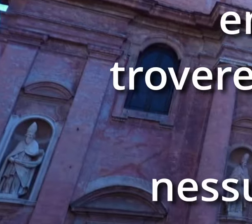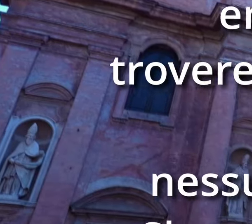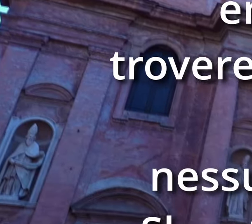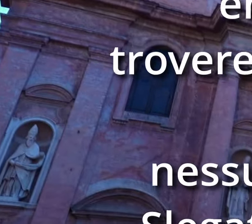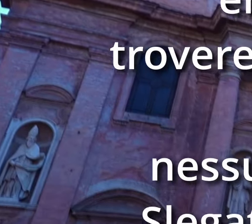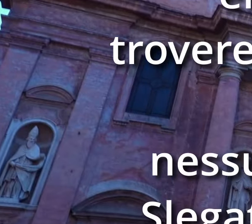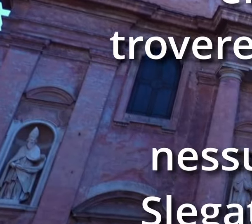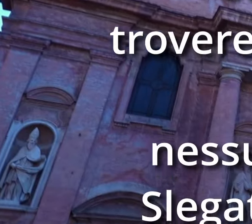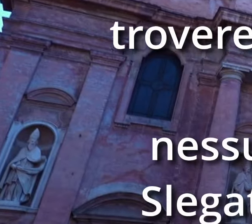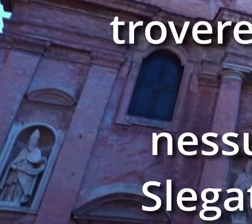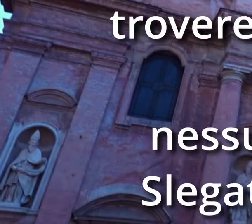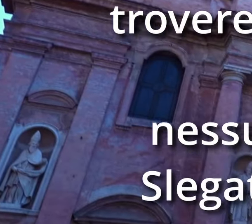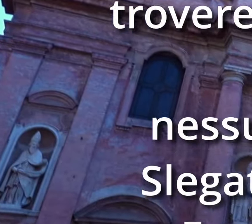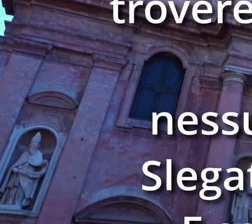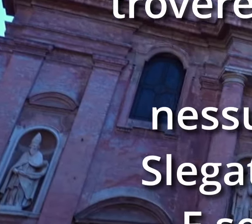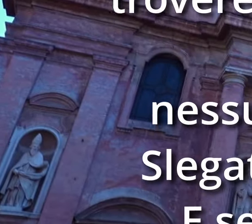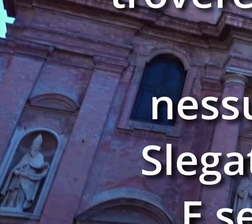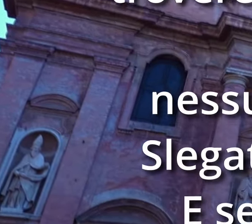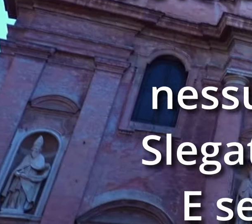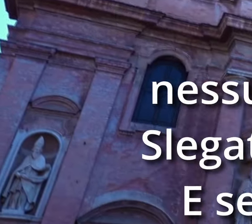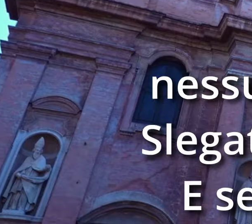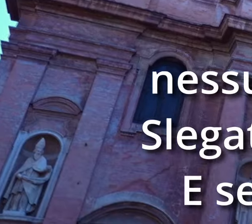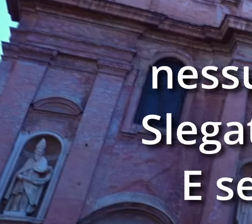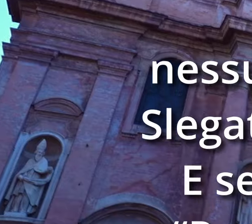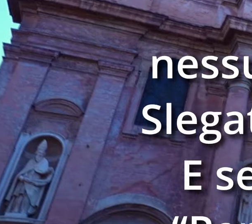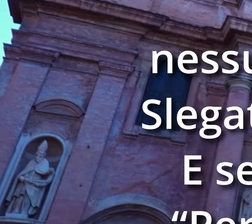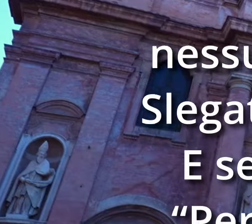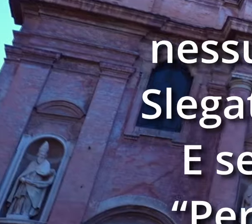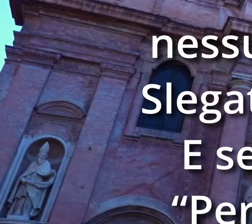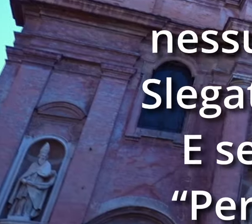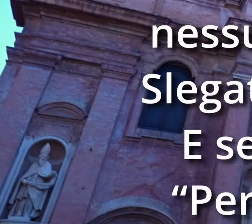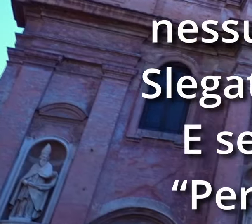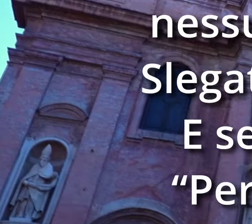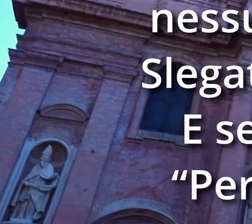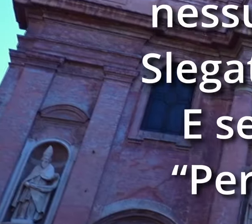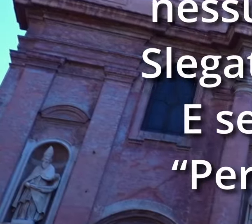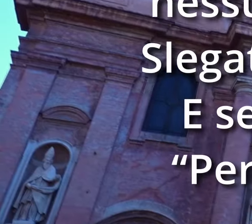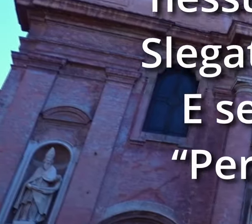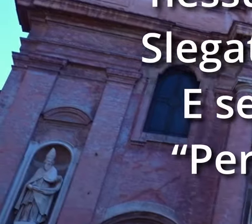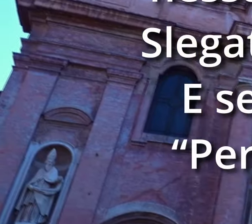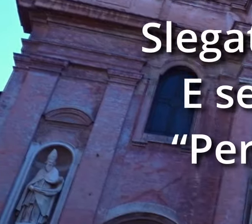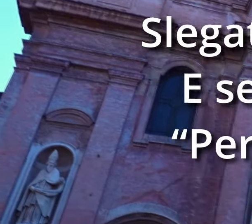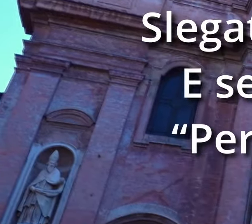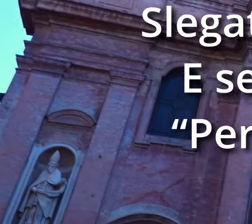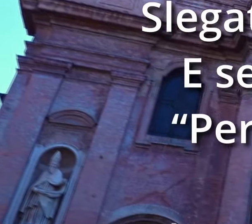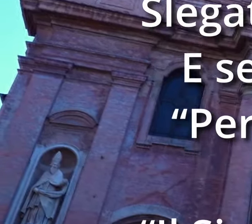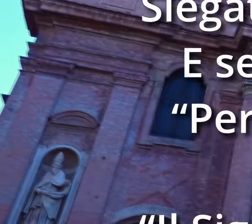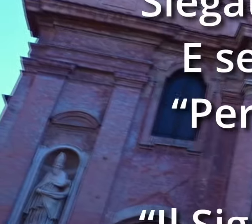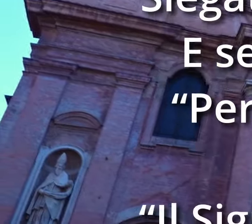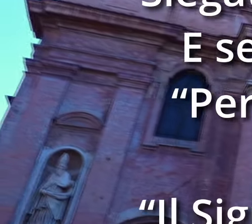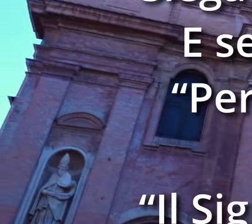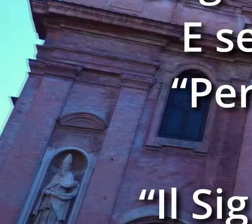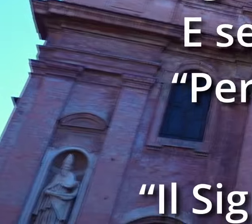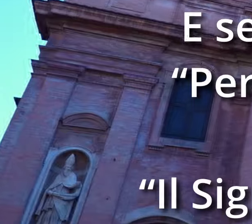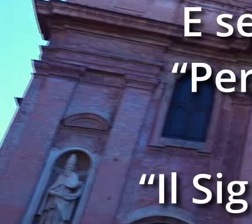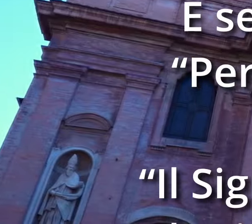ancora salito sleg atelo E portatelo qui e se qualcuno vi dirà Perché Fate questo